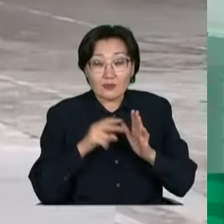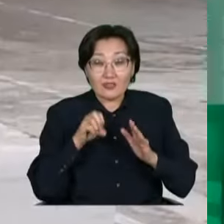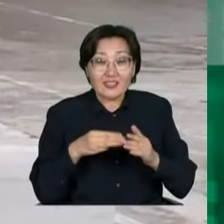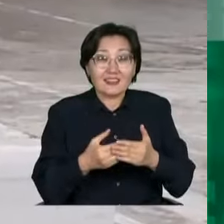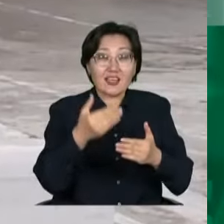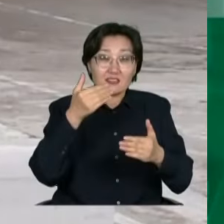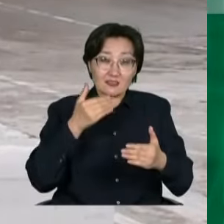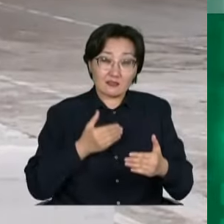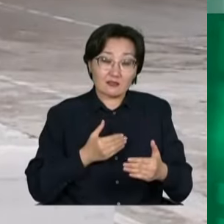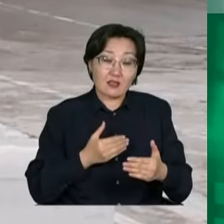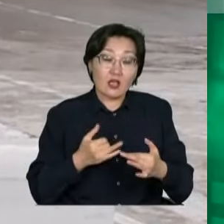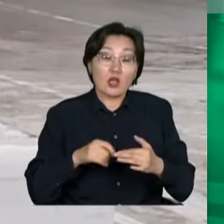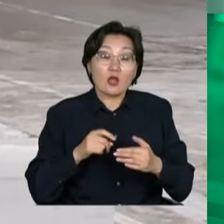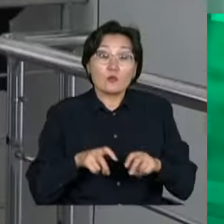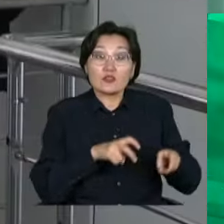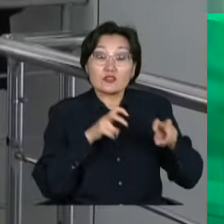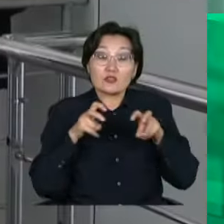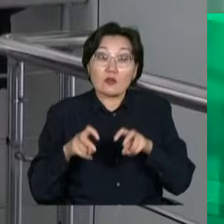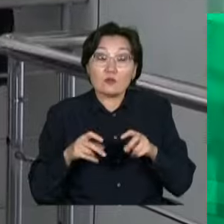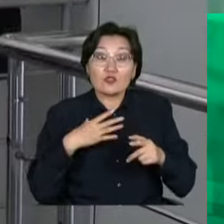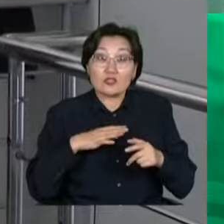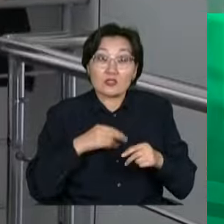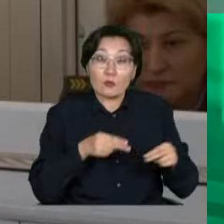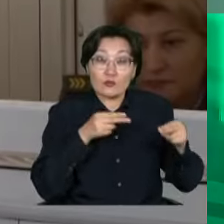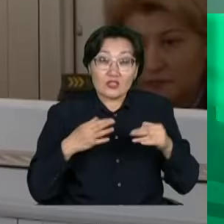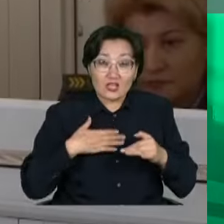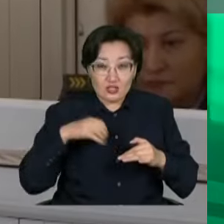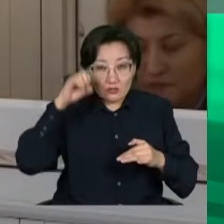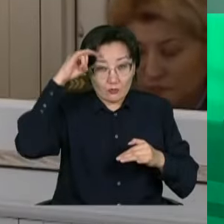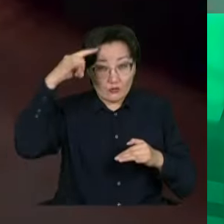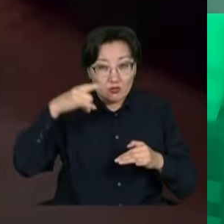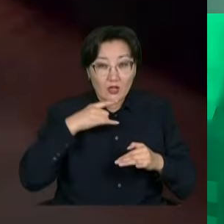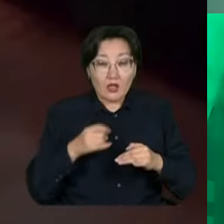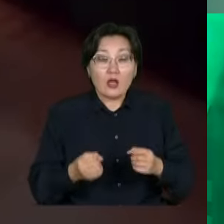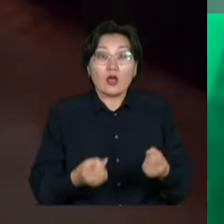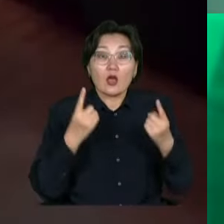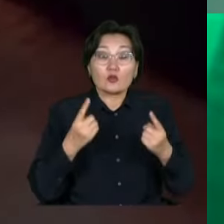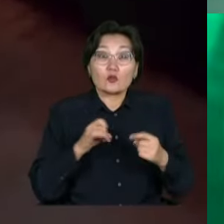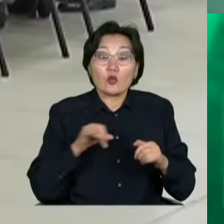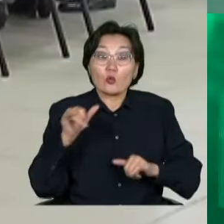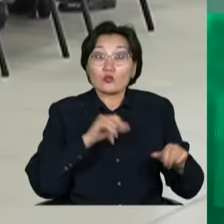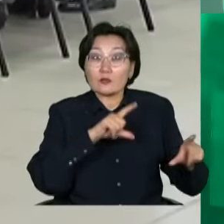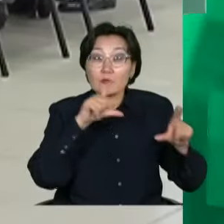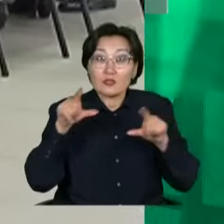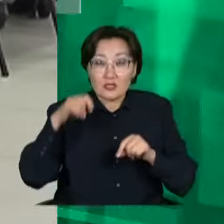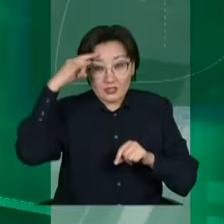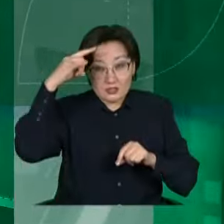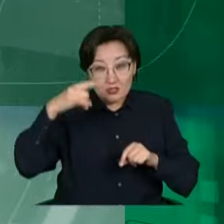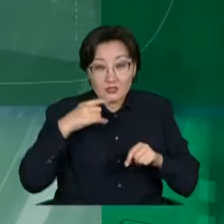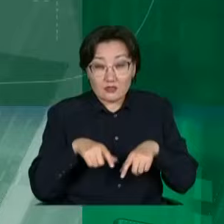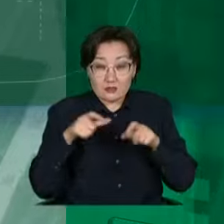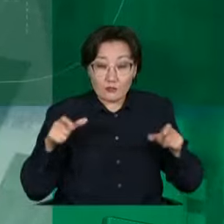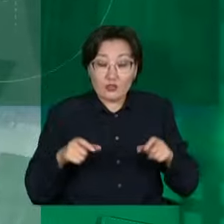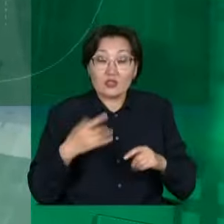назад. Миграционный поток. Для чего едут в нашу страну? Откуда и куда переезжают казахстанцы?